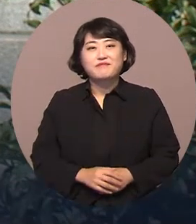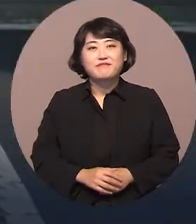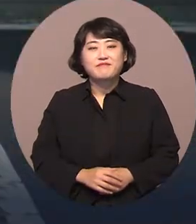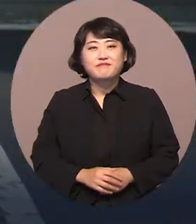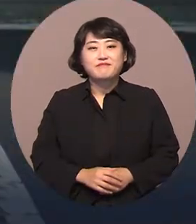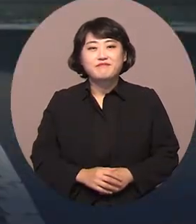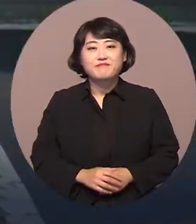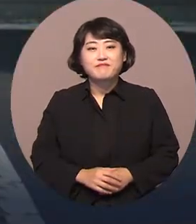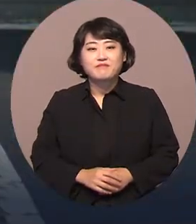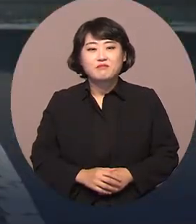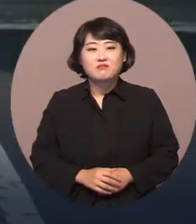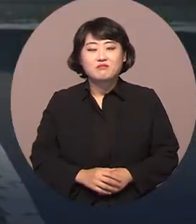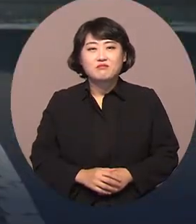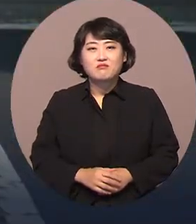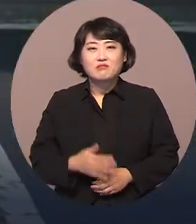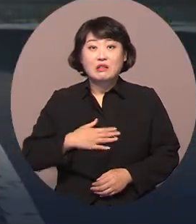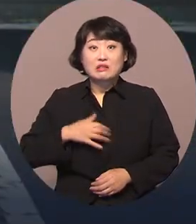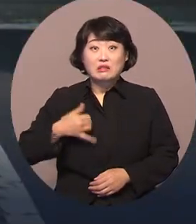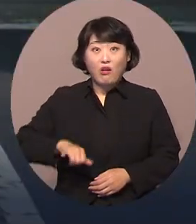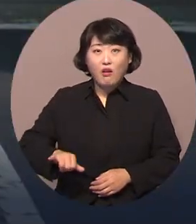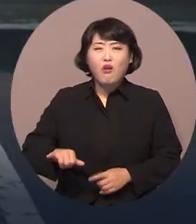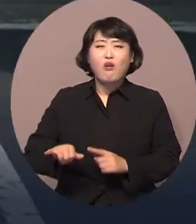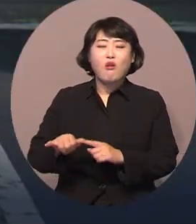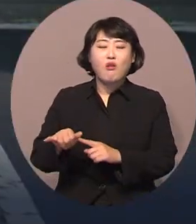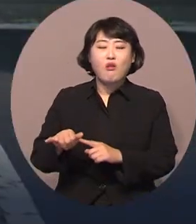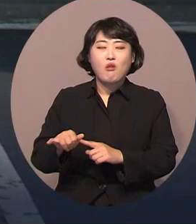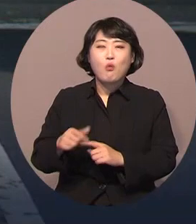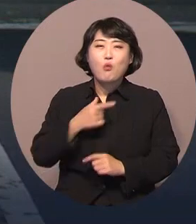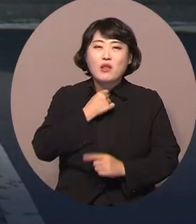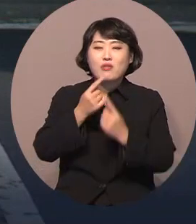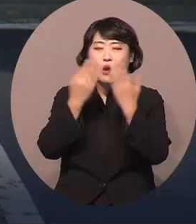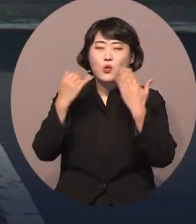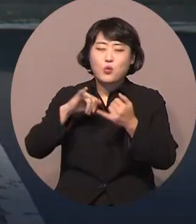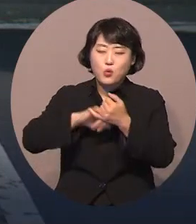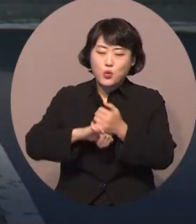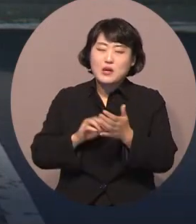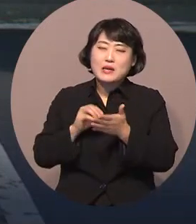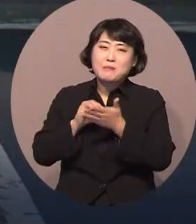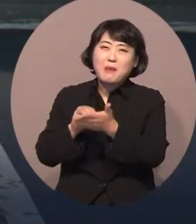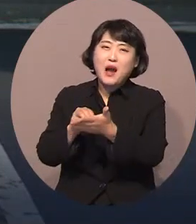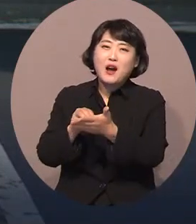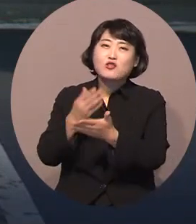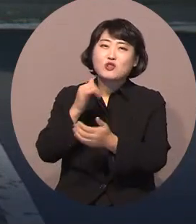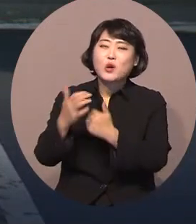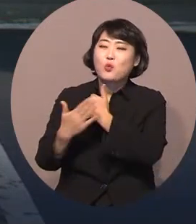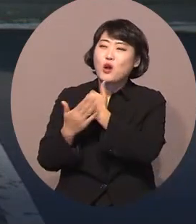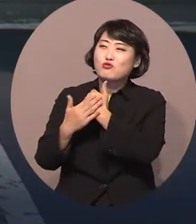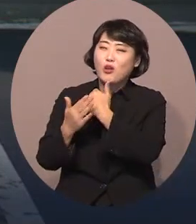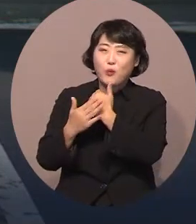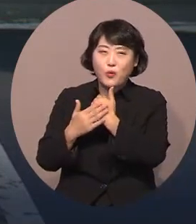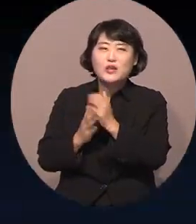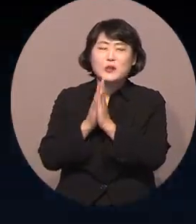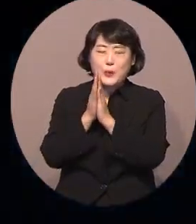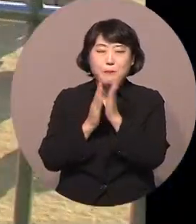좋겠습니다. 아이가 원하는 대학에 꼭 입학할 수 있게 도와달라고